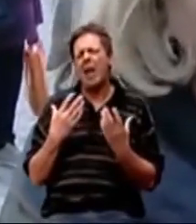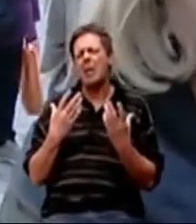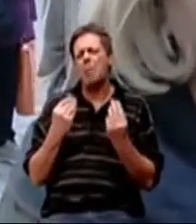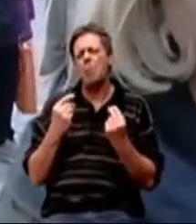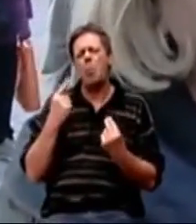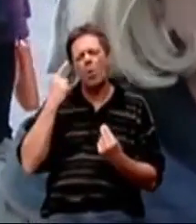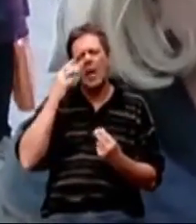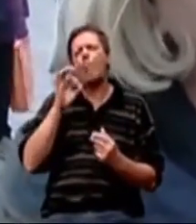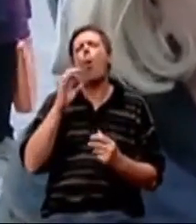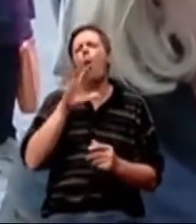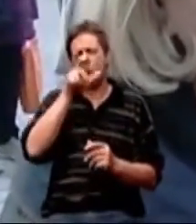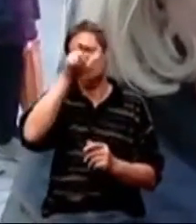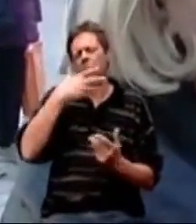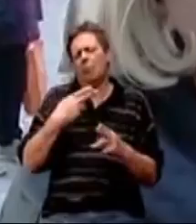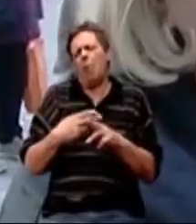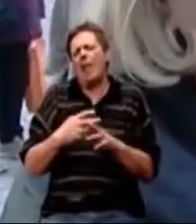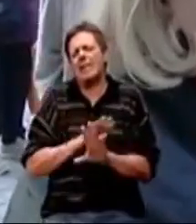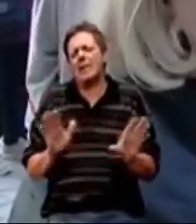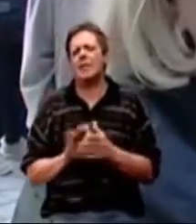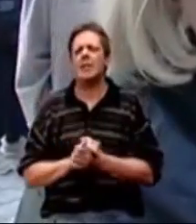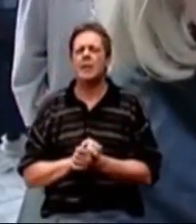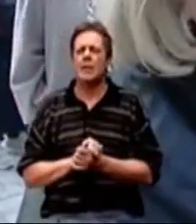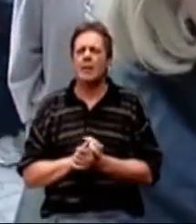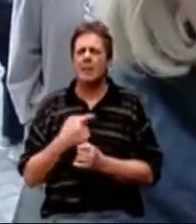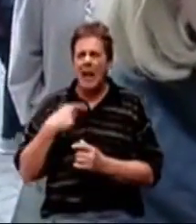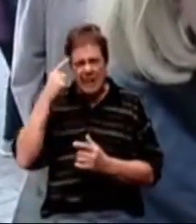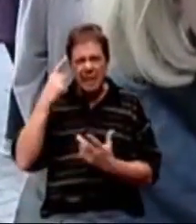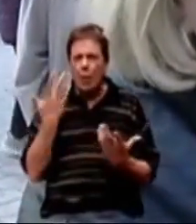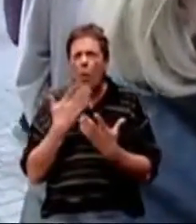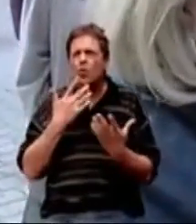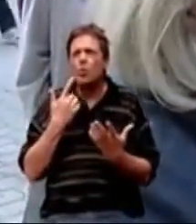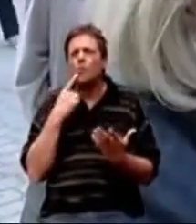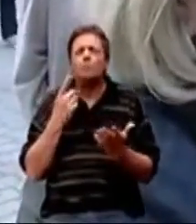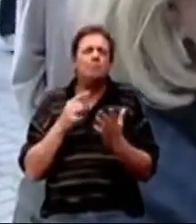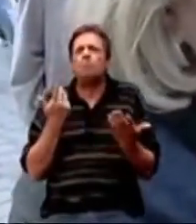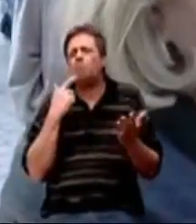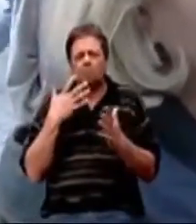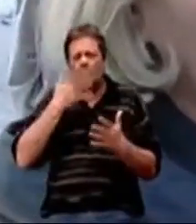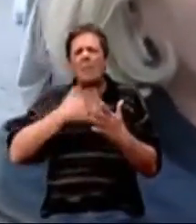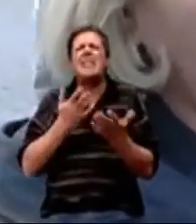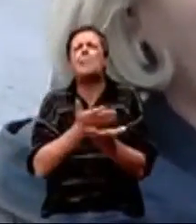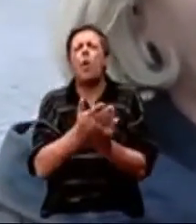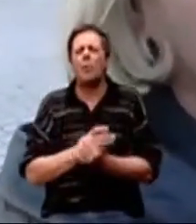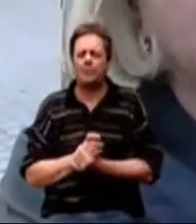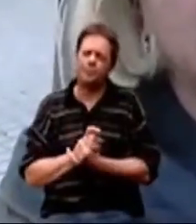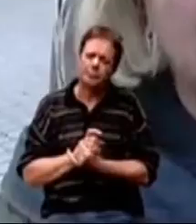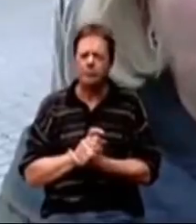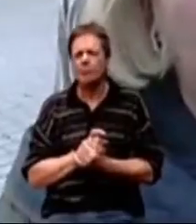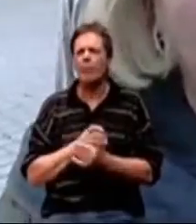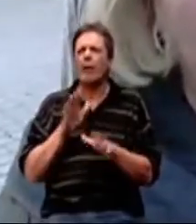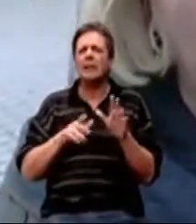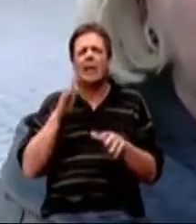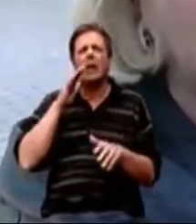Alzheimera, puno. Jel znate koji su neki od simptoma? Pa znate što kažu, da je razlika između Alzheimera i